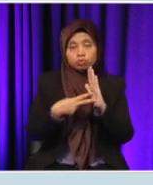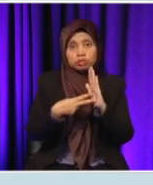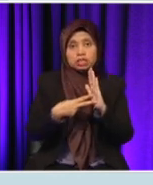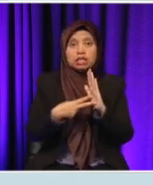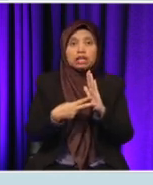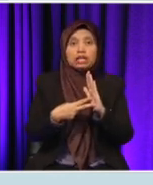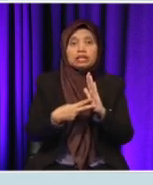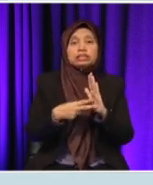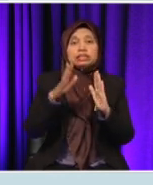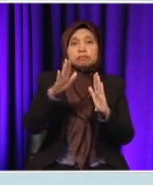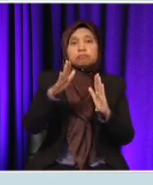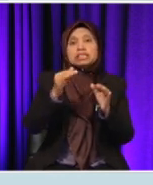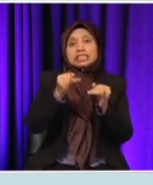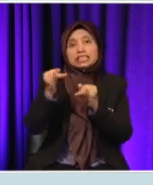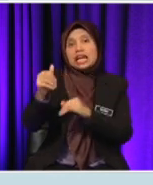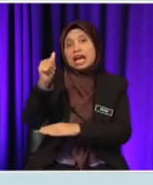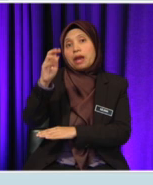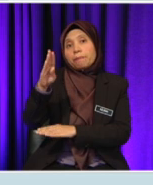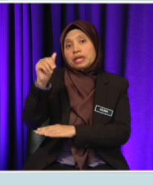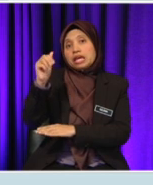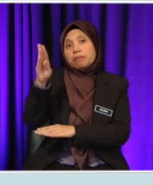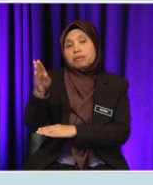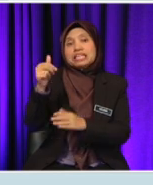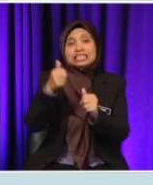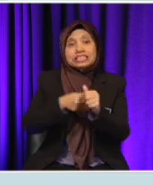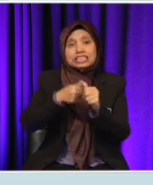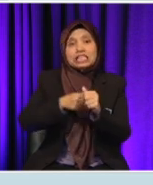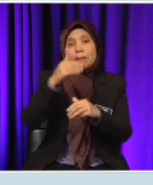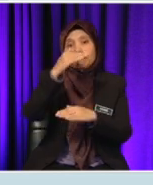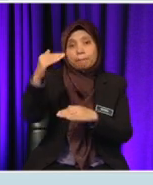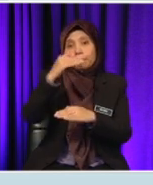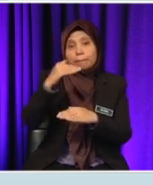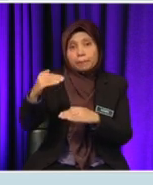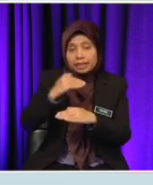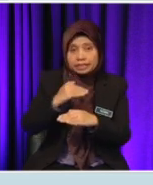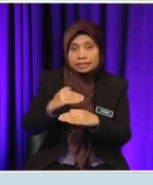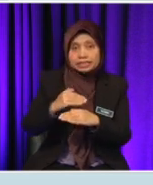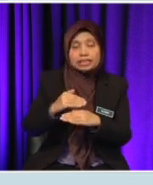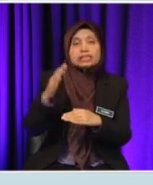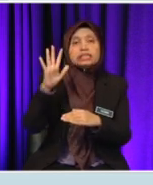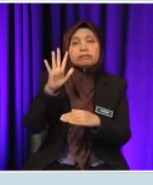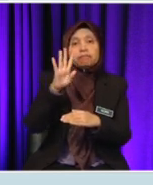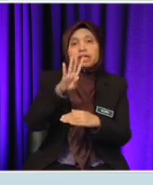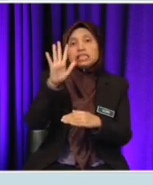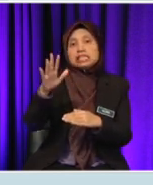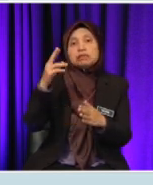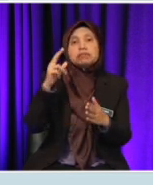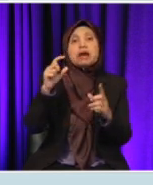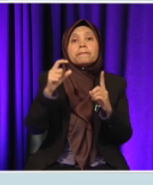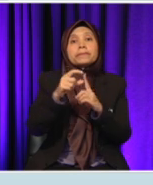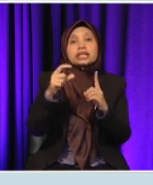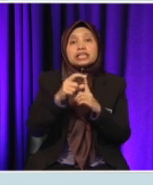dari sejajar yaitu Ebi Ebi dan juga setiap baris mempunyai empat hingga lima perkataan setelah 8 hingga 12